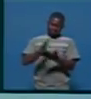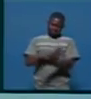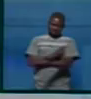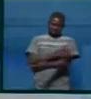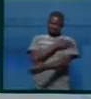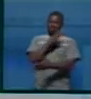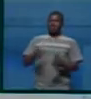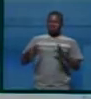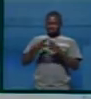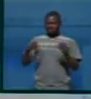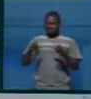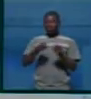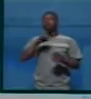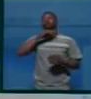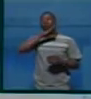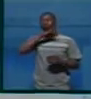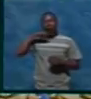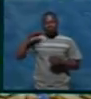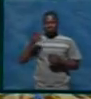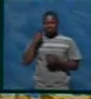avec Ali Doubadini et Oumou Cissé.